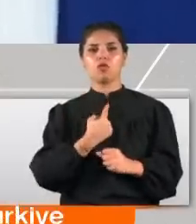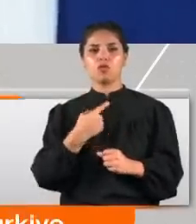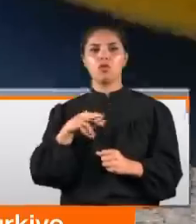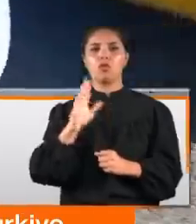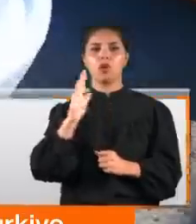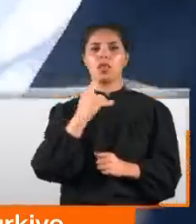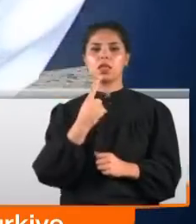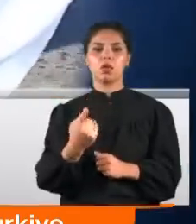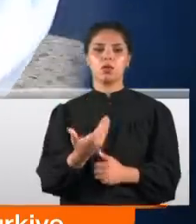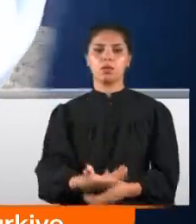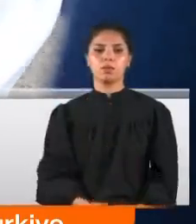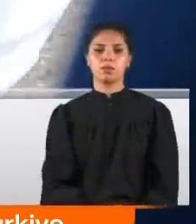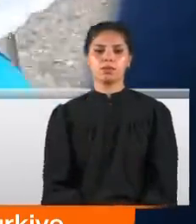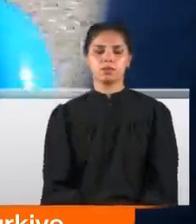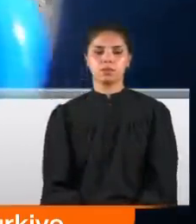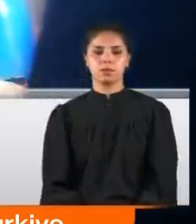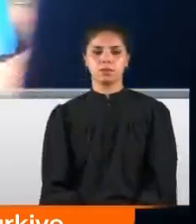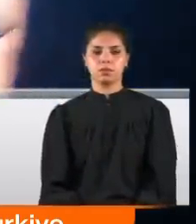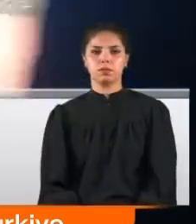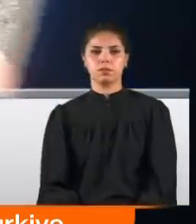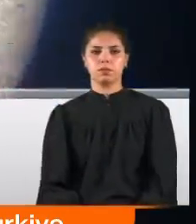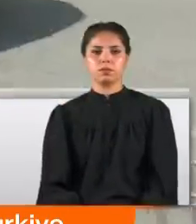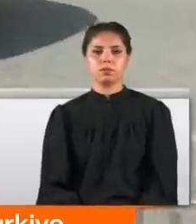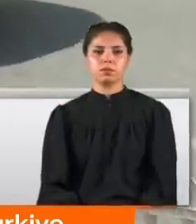yürüyerek git. Selamünaleyküm abi. Ali